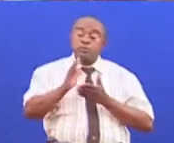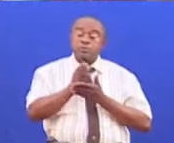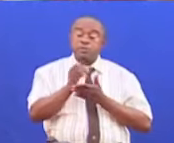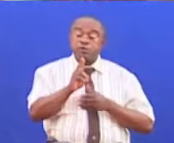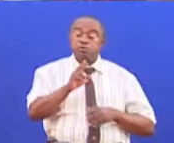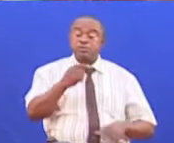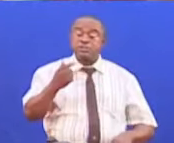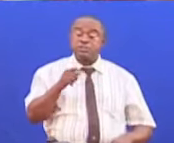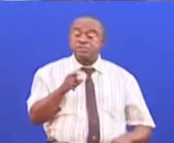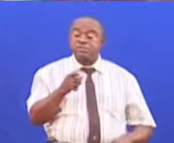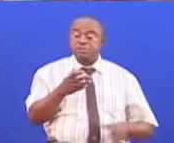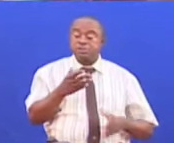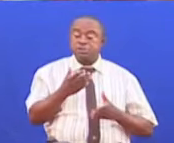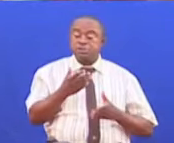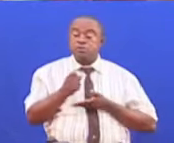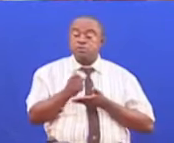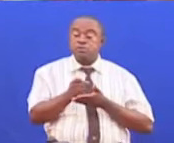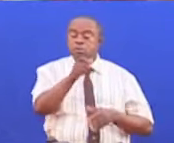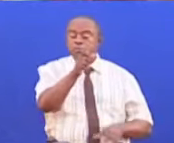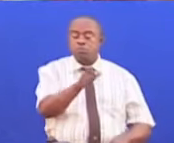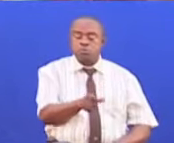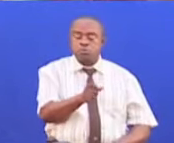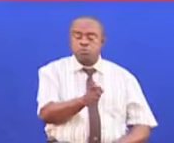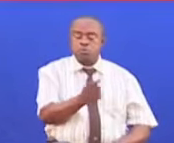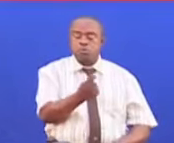zinat na ekz wa mwanamziki